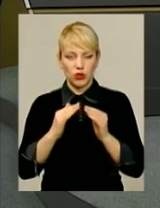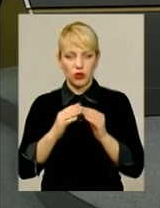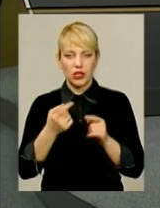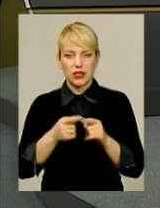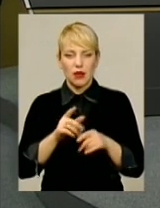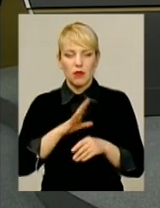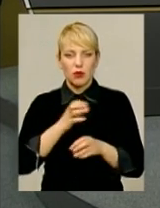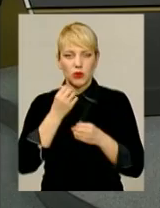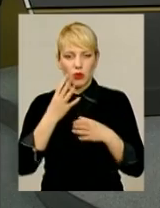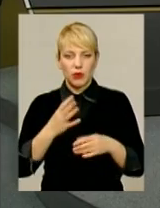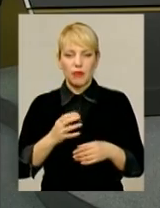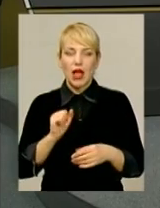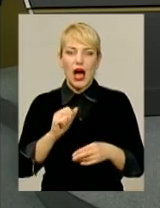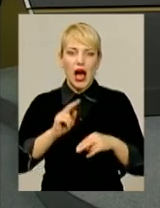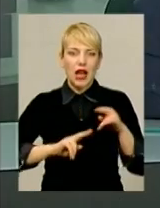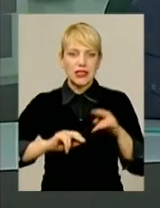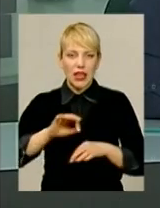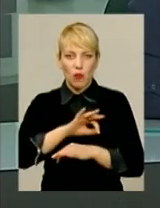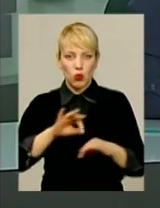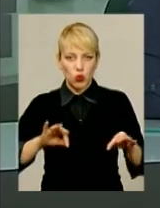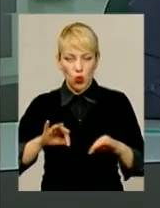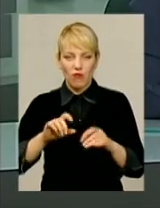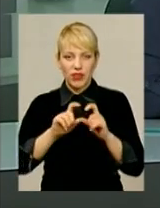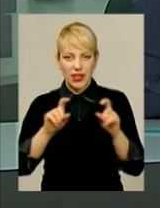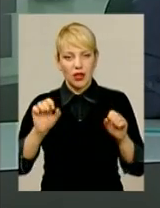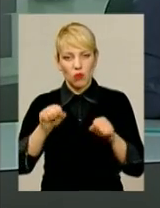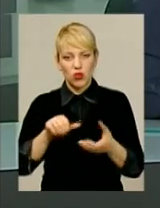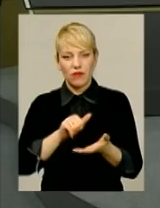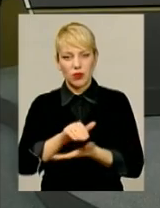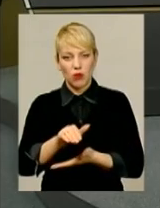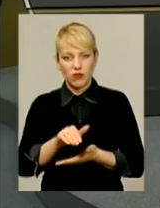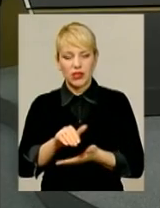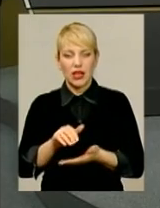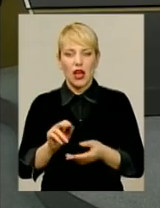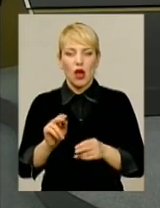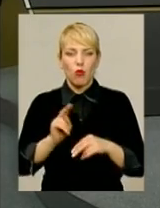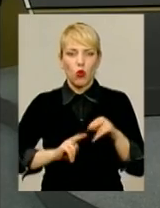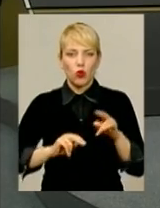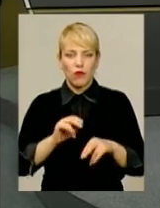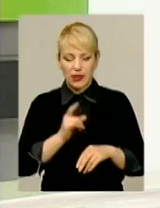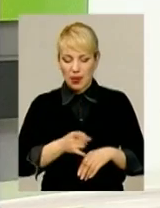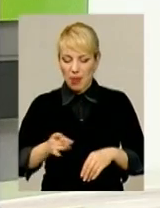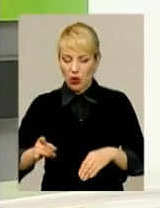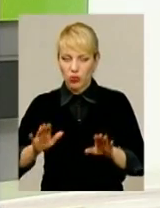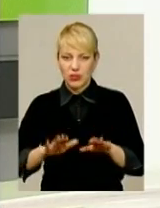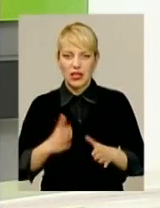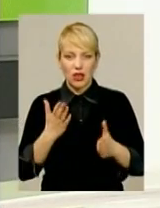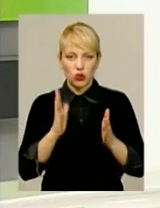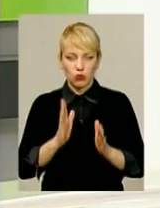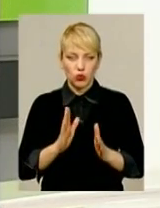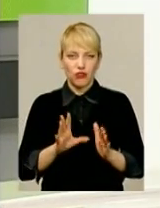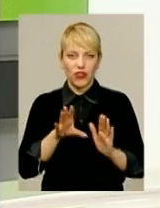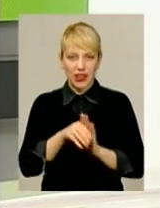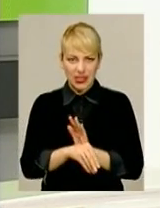добре. А забудовник може відмовити будувати паркомісця, чи це обов'язково? Ні, якщо будуть вже внесені в містобудівні умови і